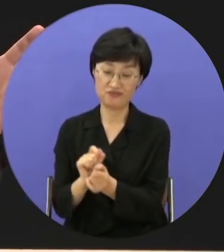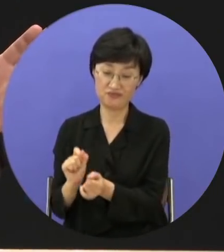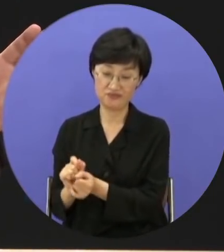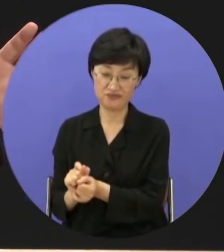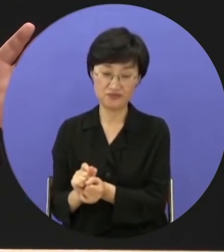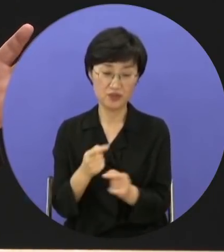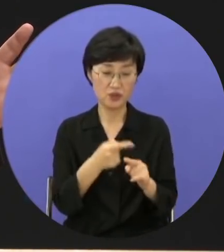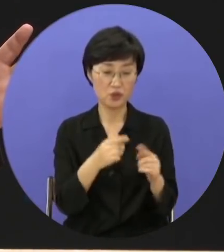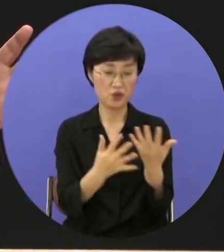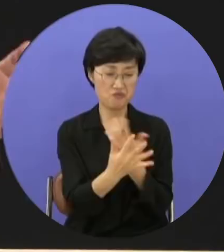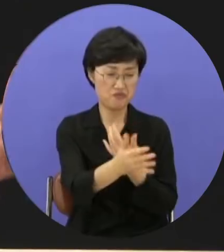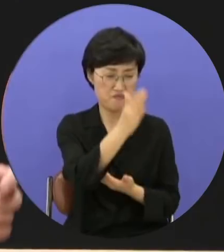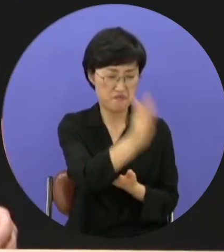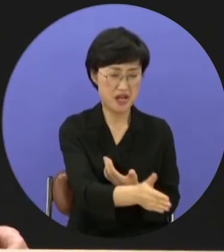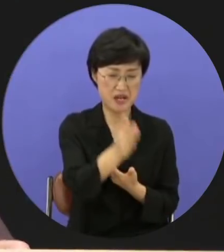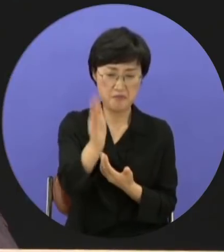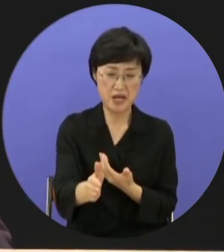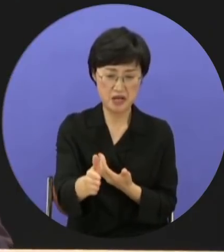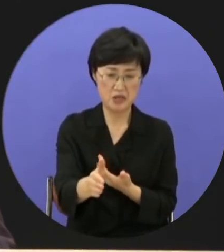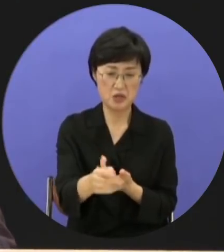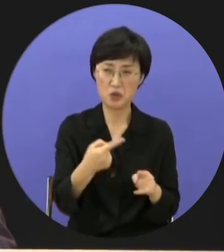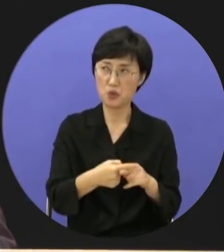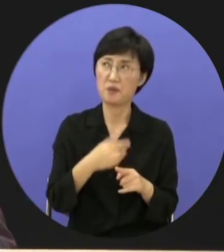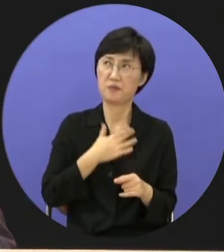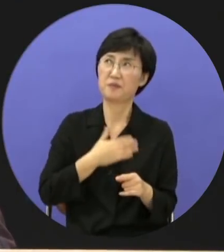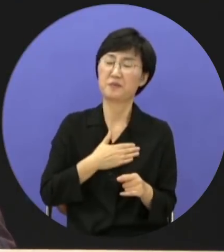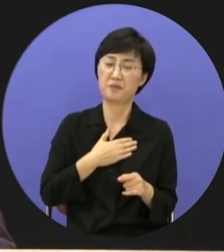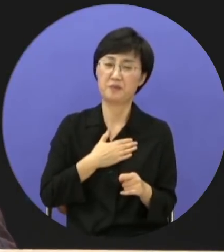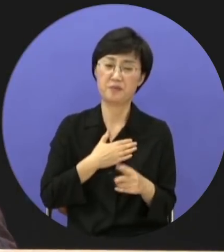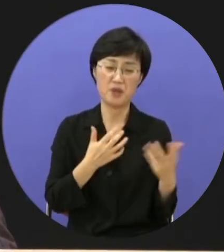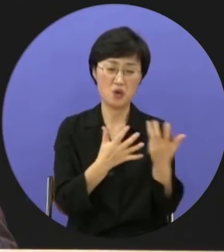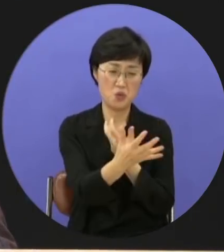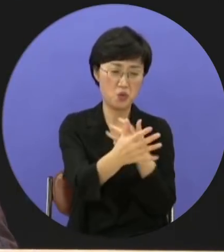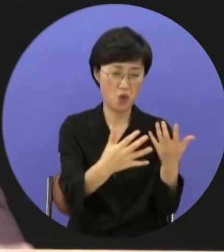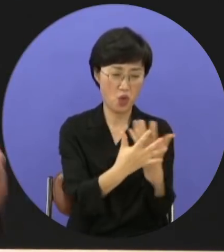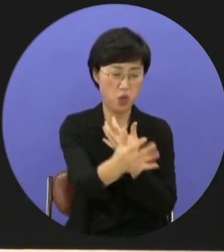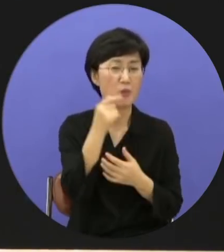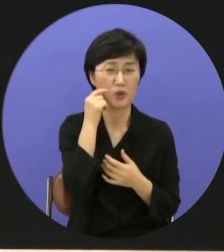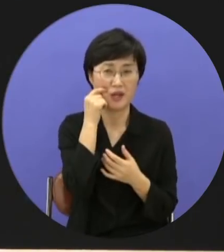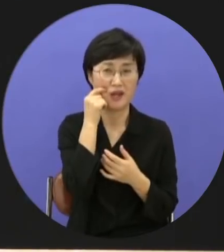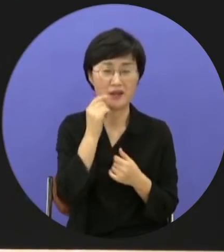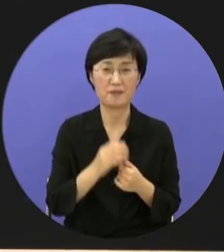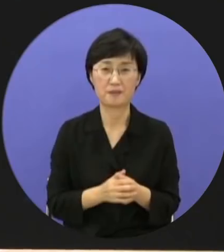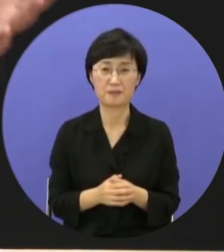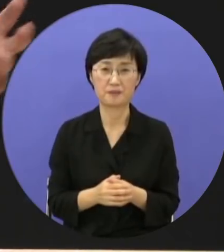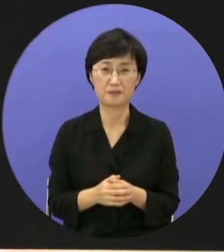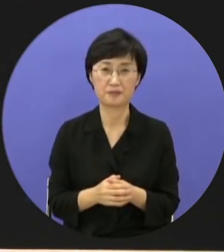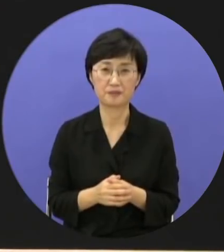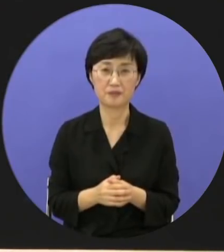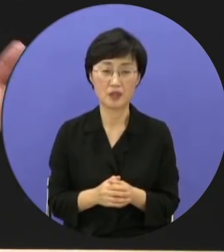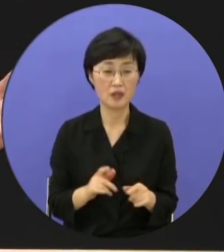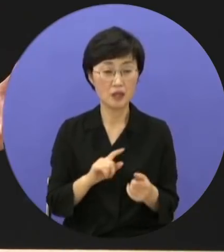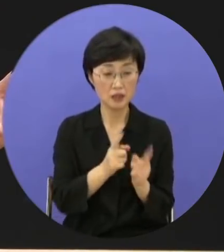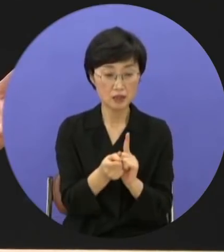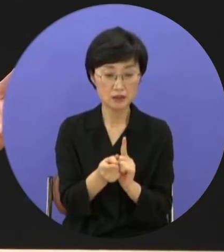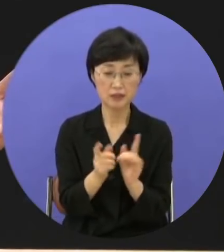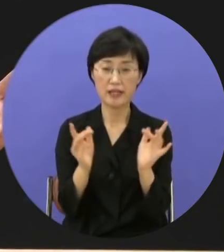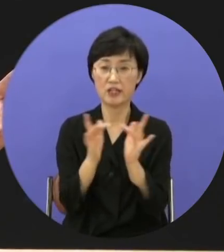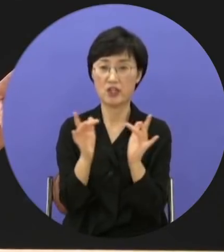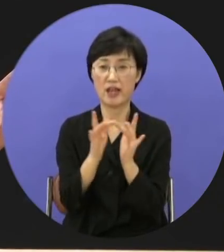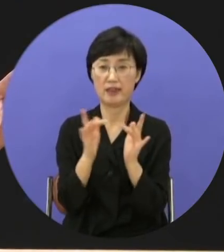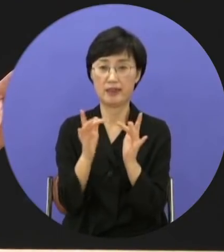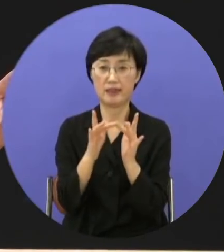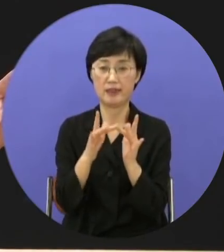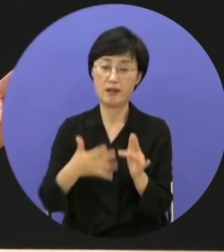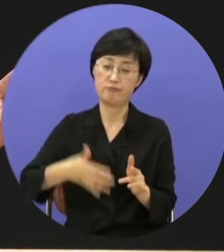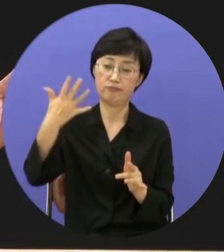그렇죠? And with the outbreak of the coronavirus, we saw right away that the churches cannot gather anymore. 그러니까 온라인으로 예배. And that's why you had